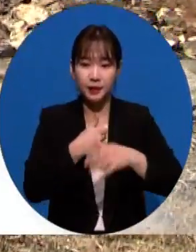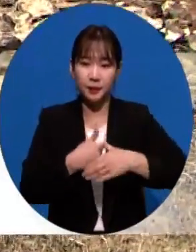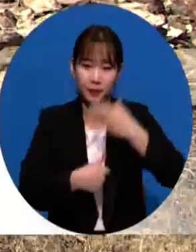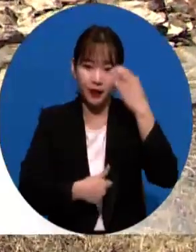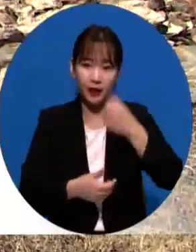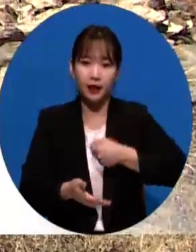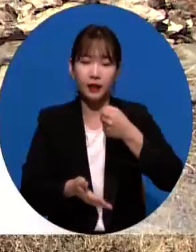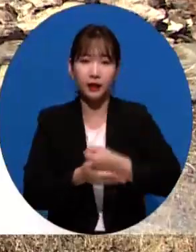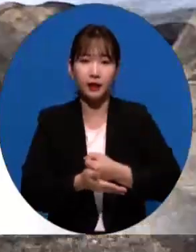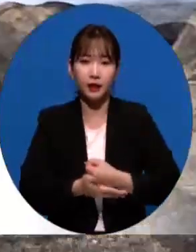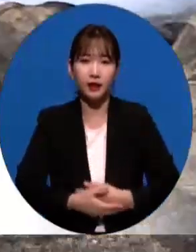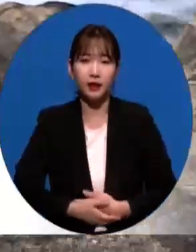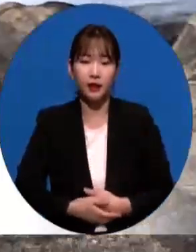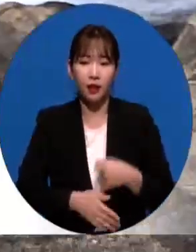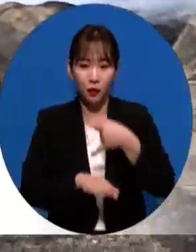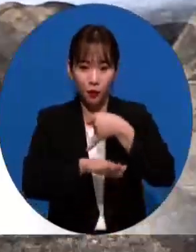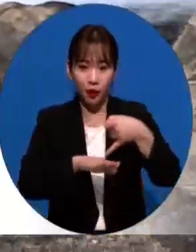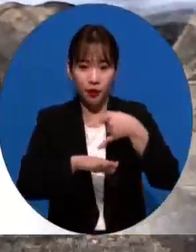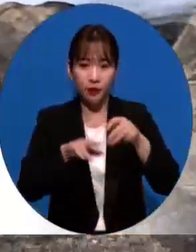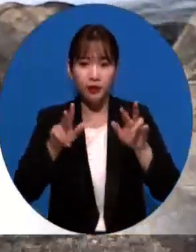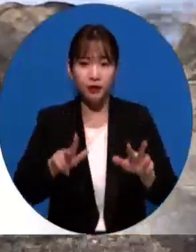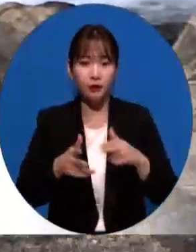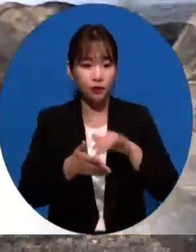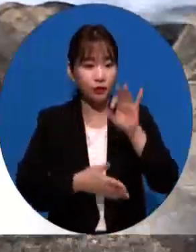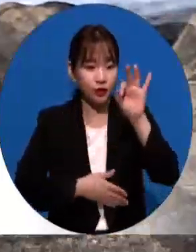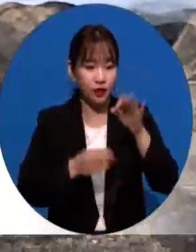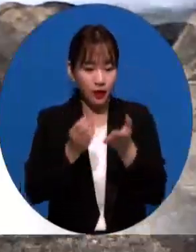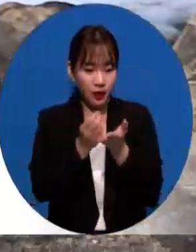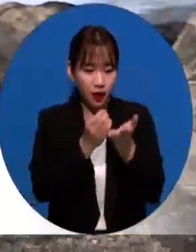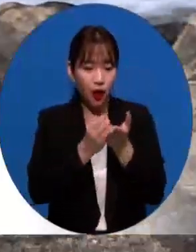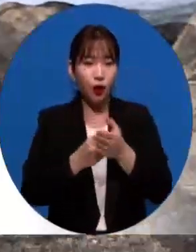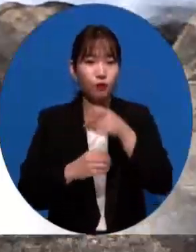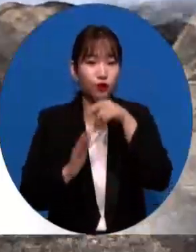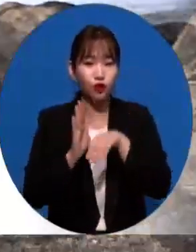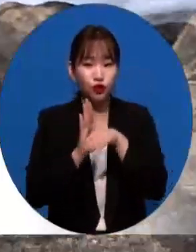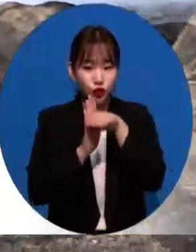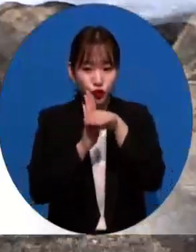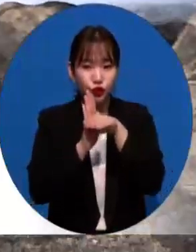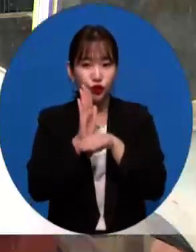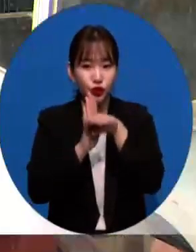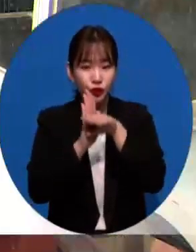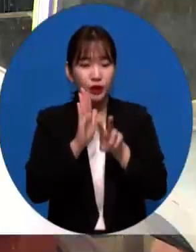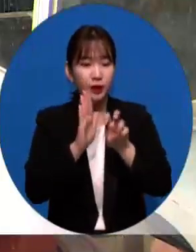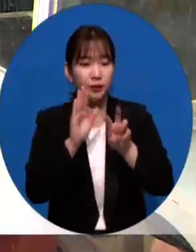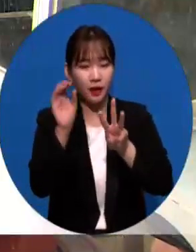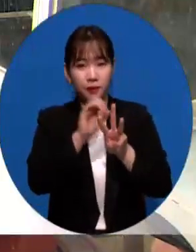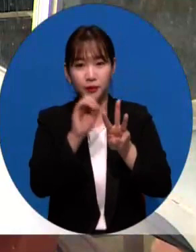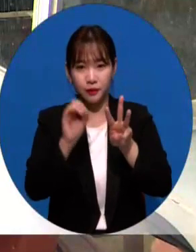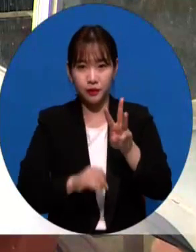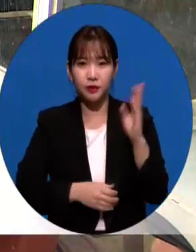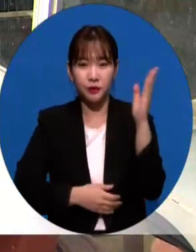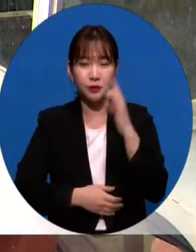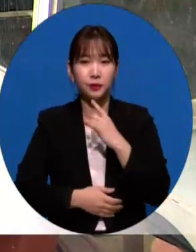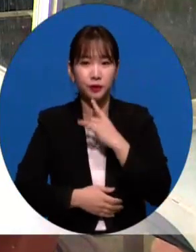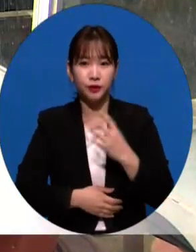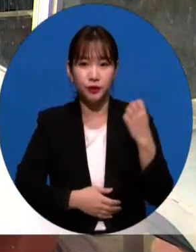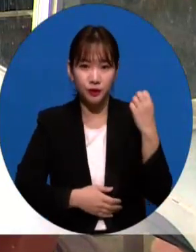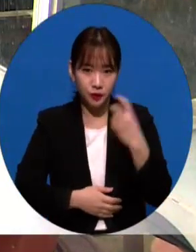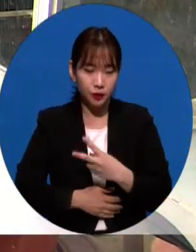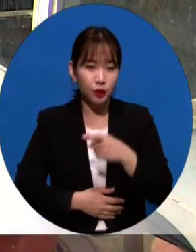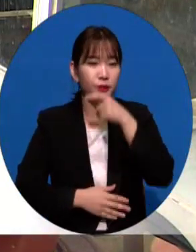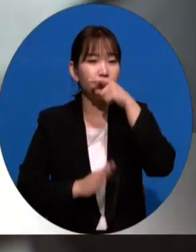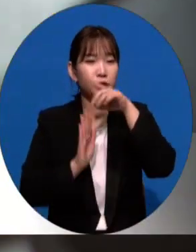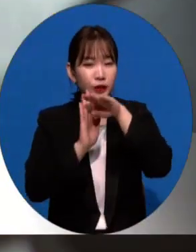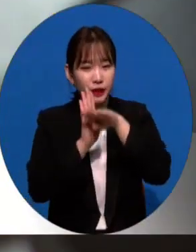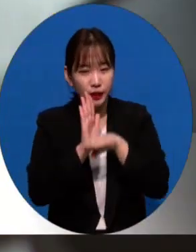해제하기로 했습니다. 완도군은 현재 10개 서험 지역 수원지 저수율이 23.4%에 달하고 수량